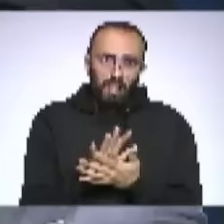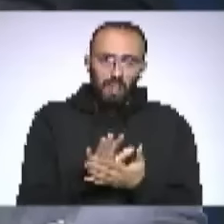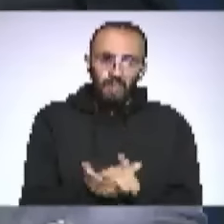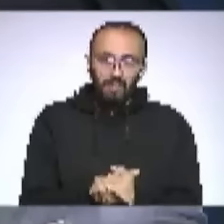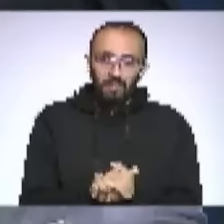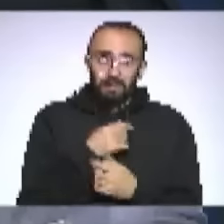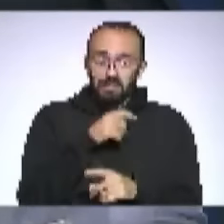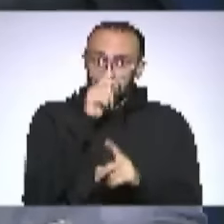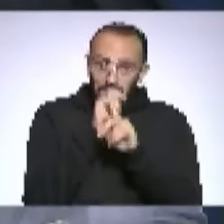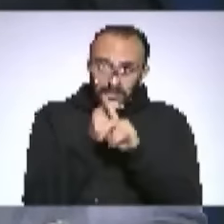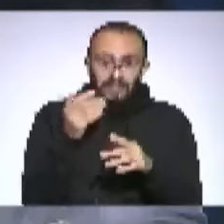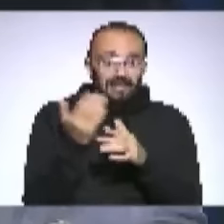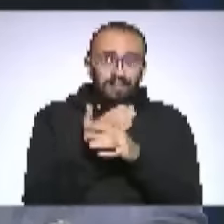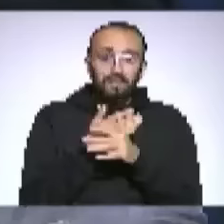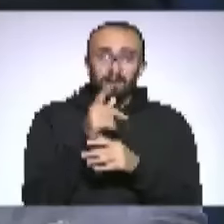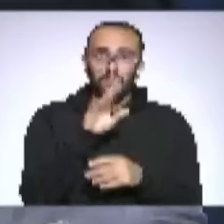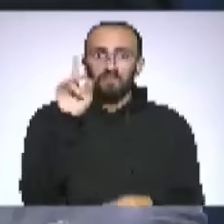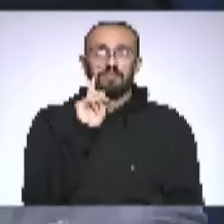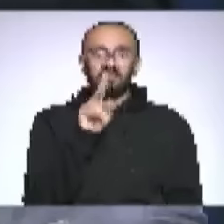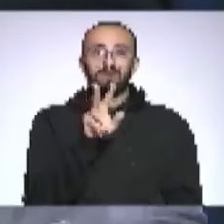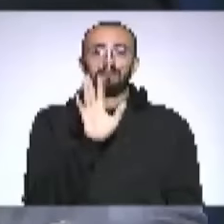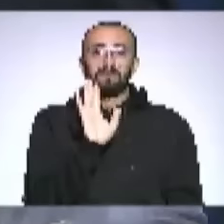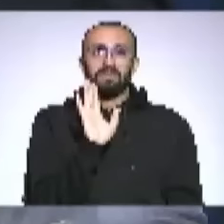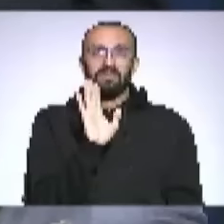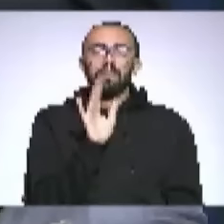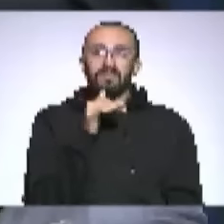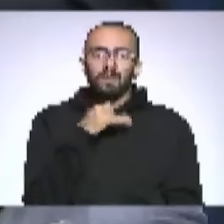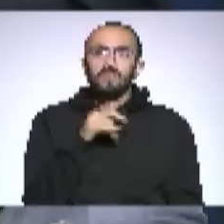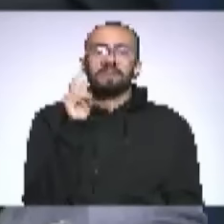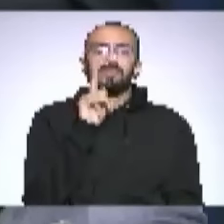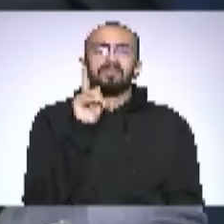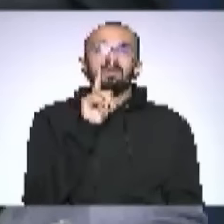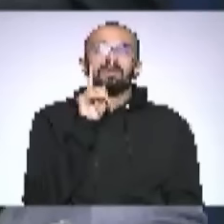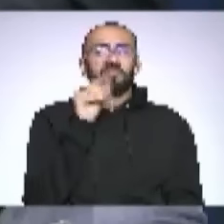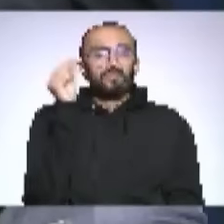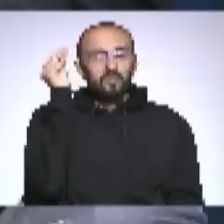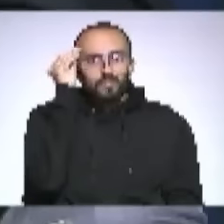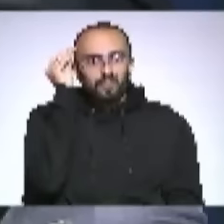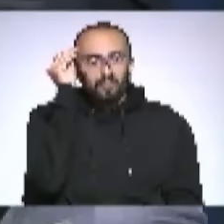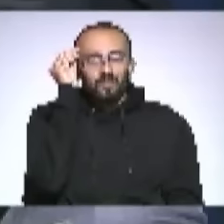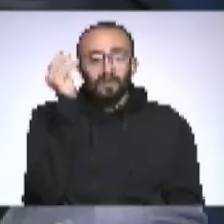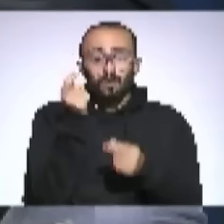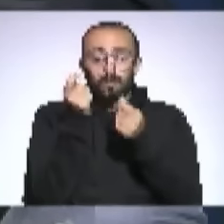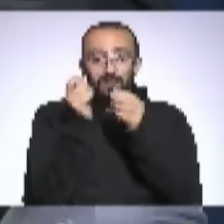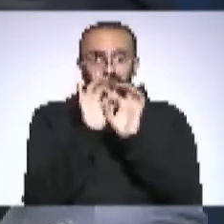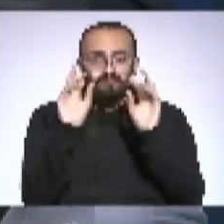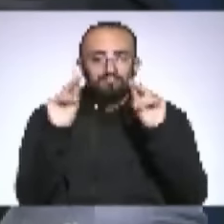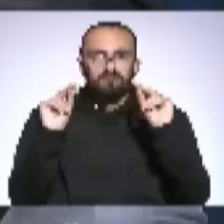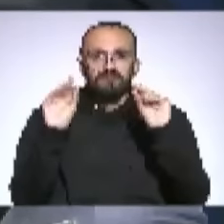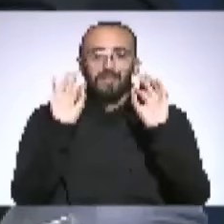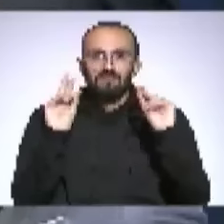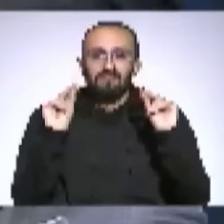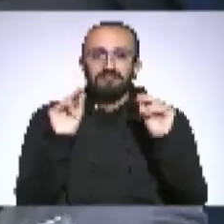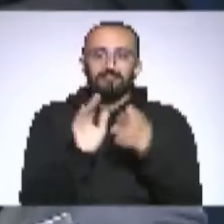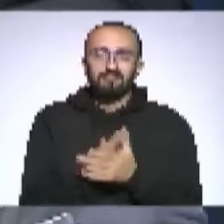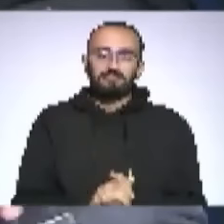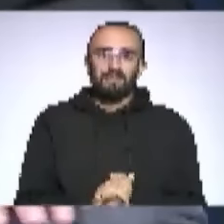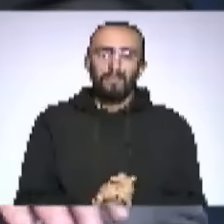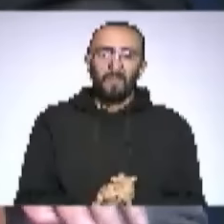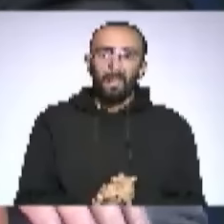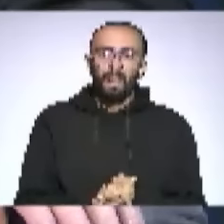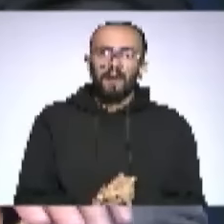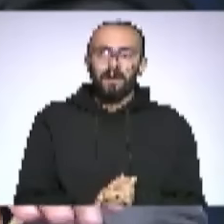بستاهل دي عشان اللي بيسمع يتخد ويحرس كل الحرص ويستفيد من تجربه حضرتك من ضن الاسباب يا سيدنا